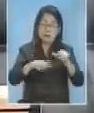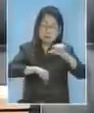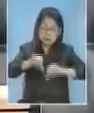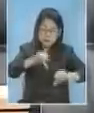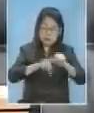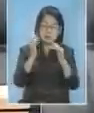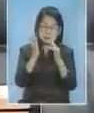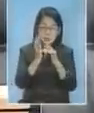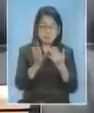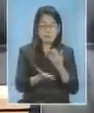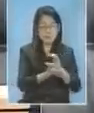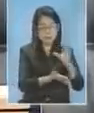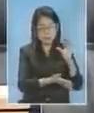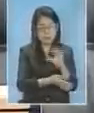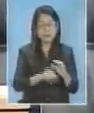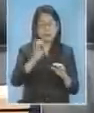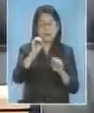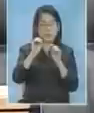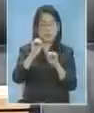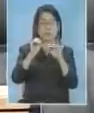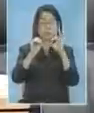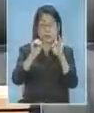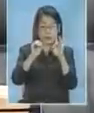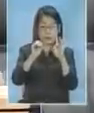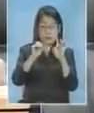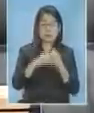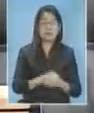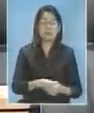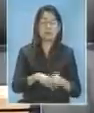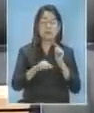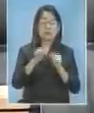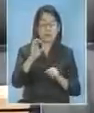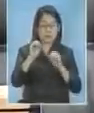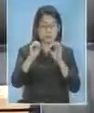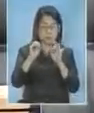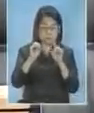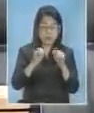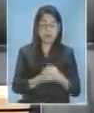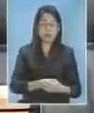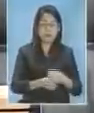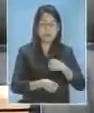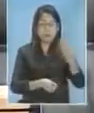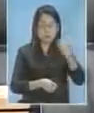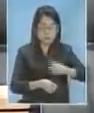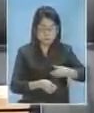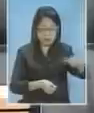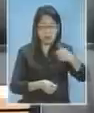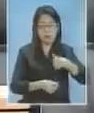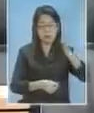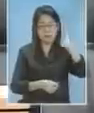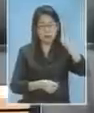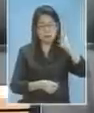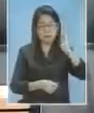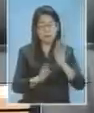ให้เพียง 0.8% เท่านั้นเองท่านประธานครับตอนผมได้รับเชิญไปกล่าวสุนทรพจน์ในครบร